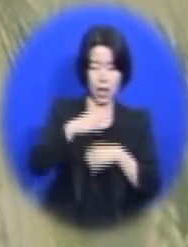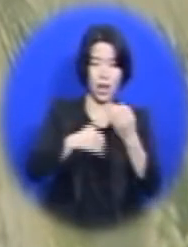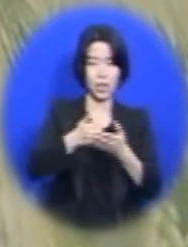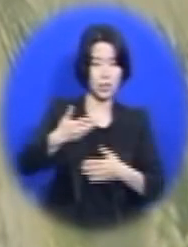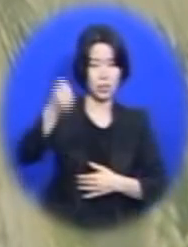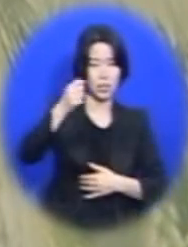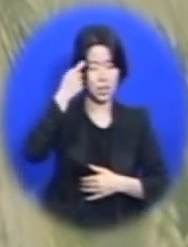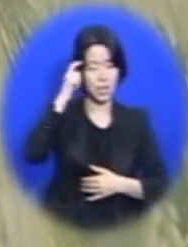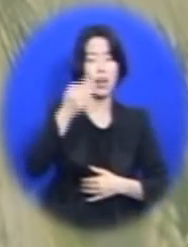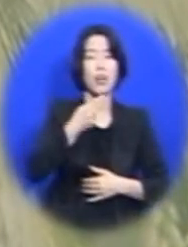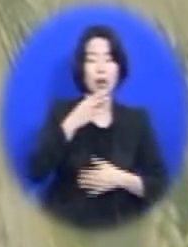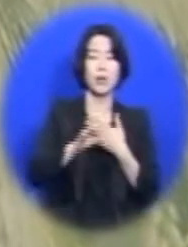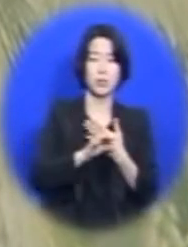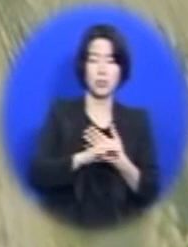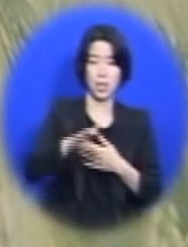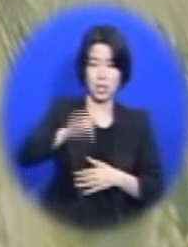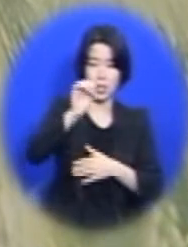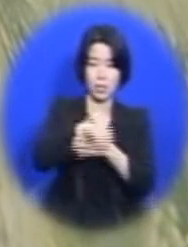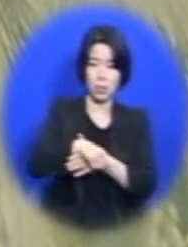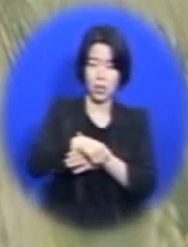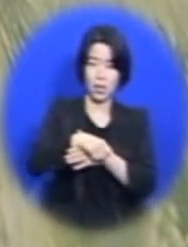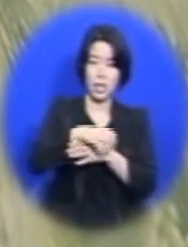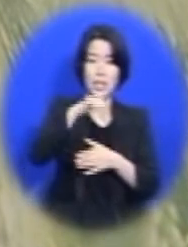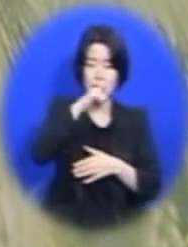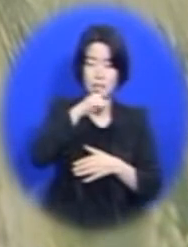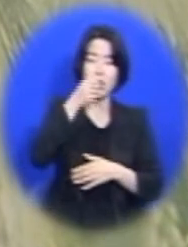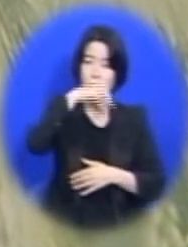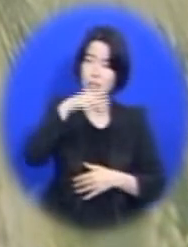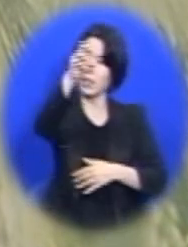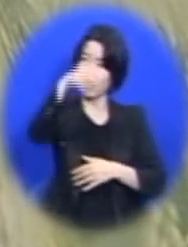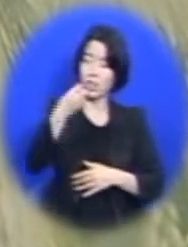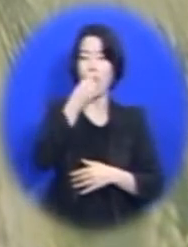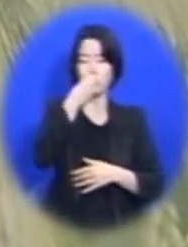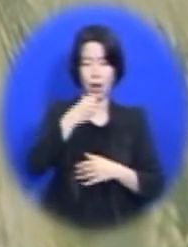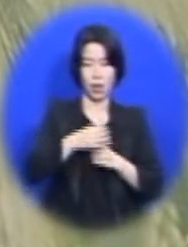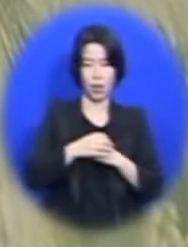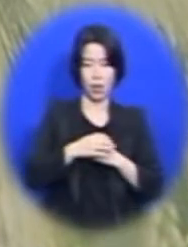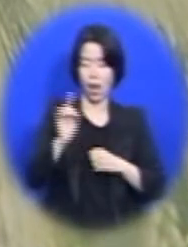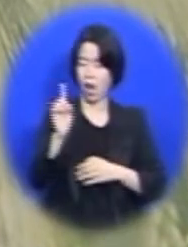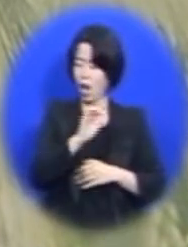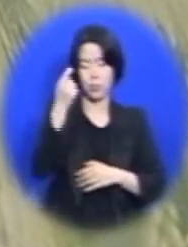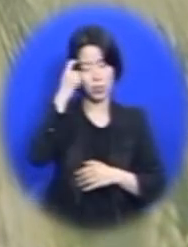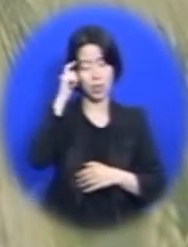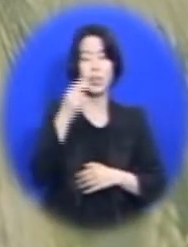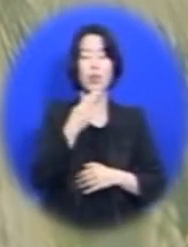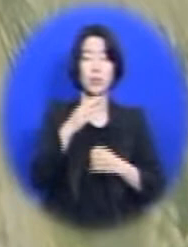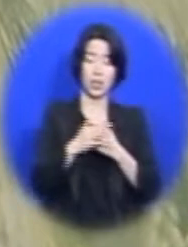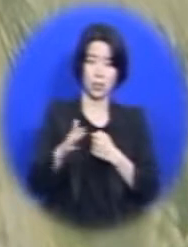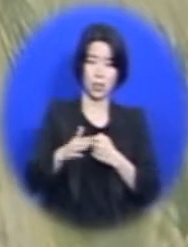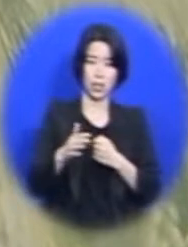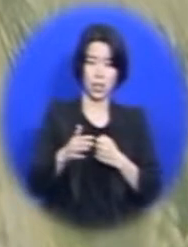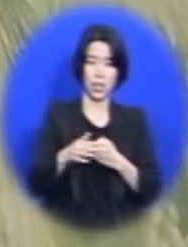사람은 첫 열매가 맺을 때 그냥 따서 먹어버립니다. 아무 의식이 없었으니까.